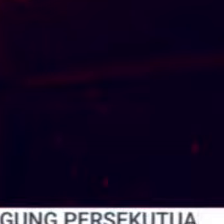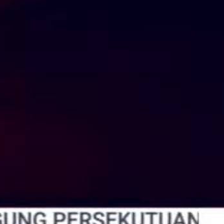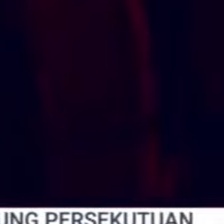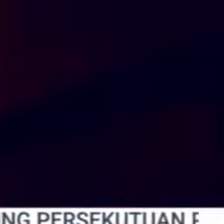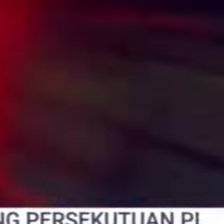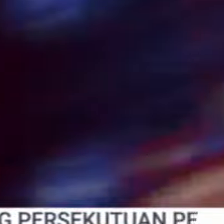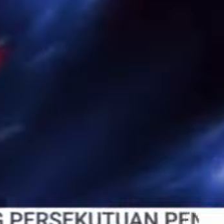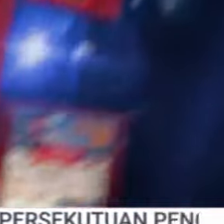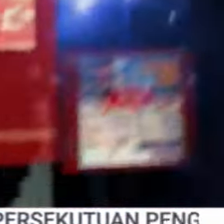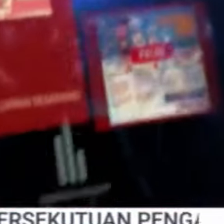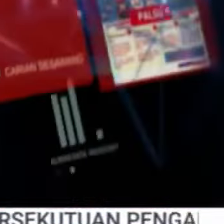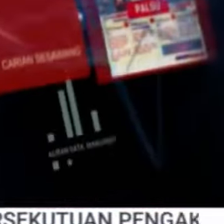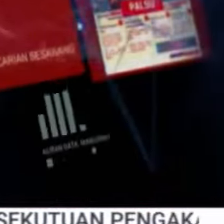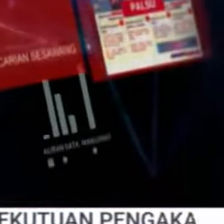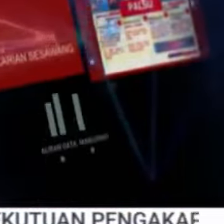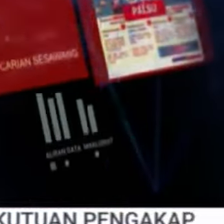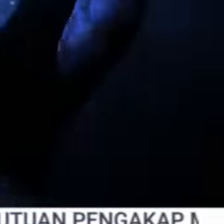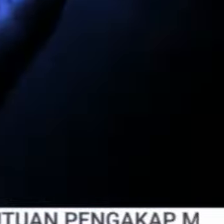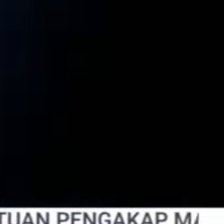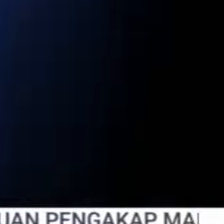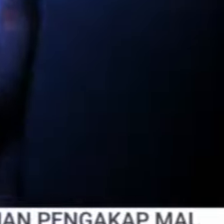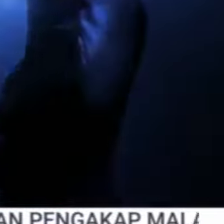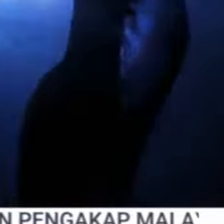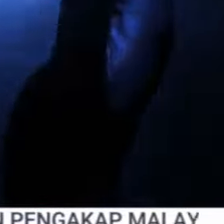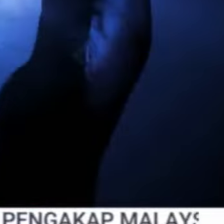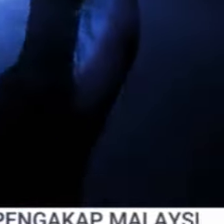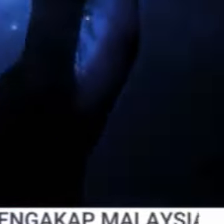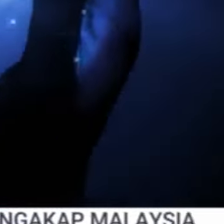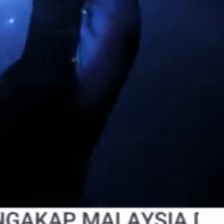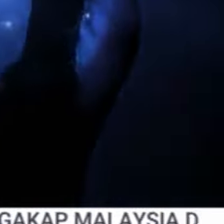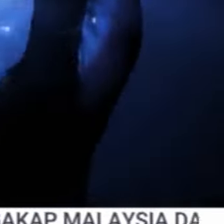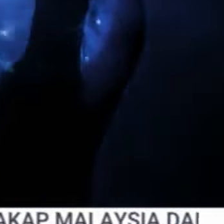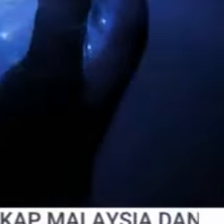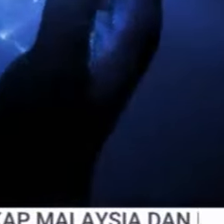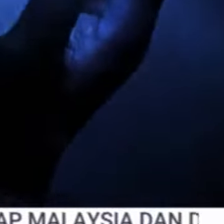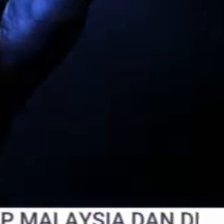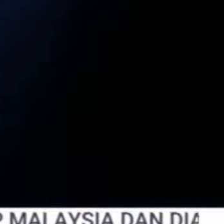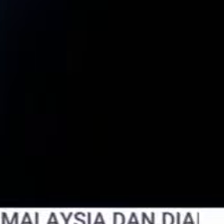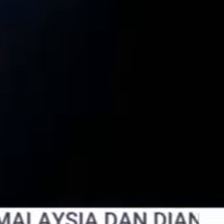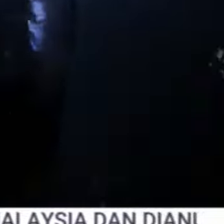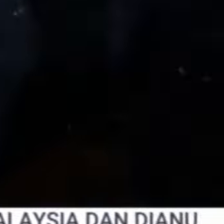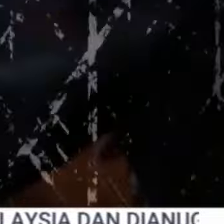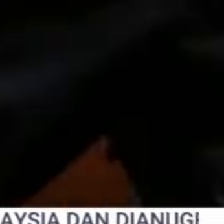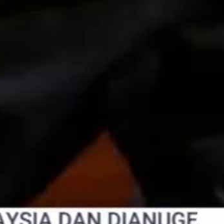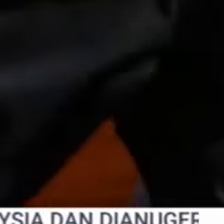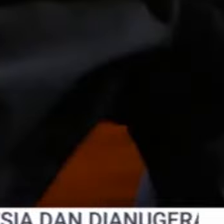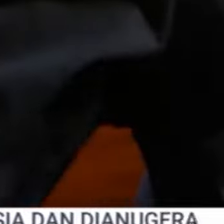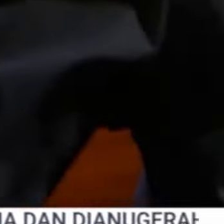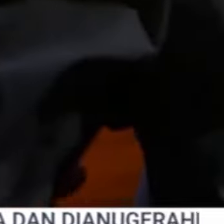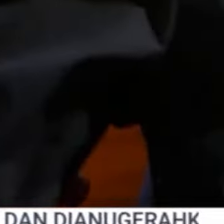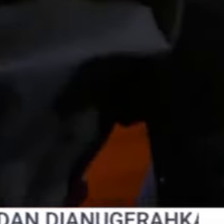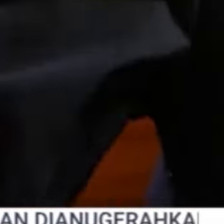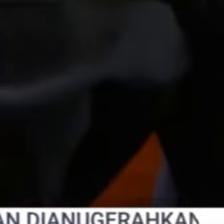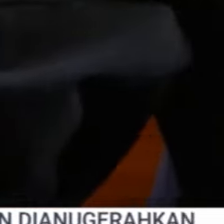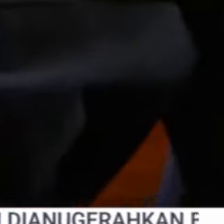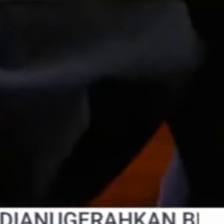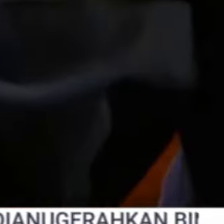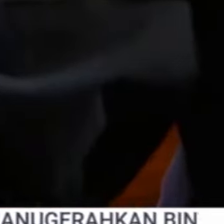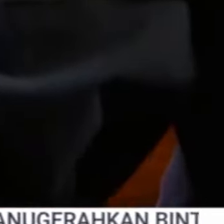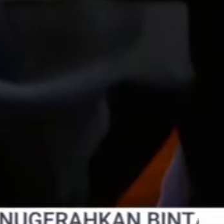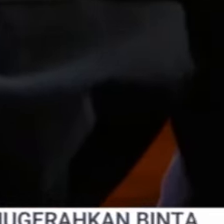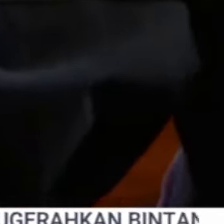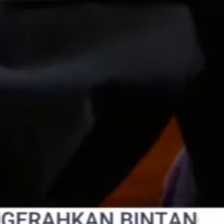rakyat dan negara sebaran penyebaran berita palsu akan dikenakan tindakan undang-undang seperti tahu mengikuti